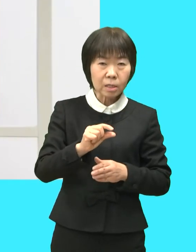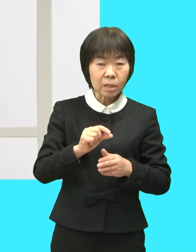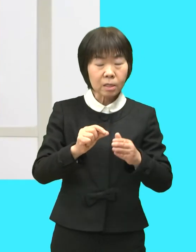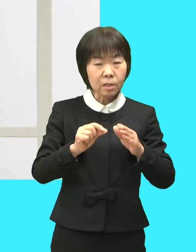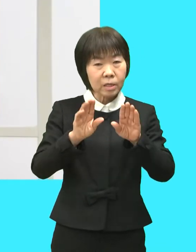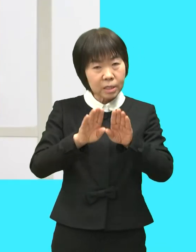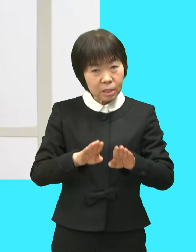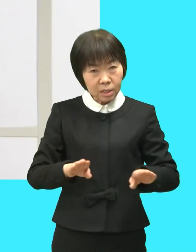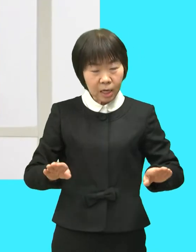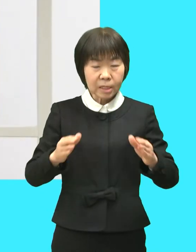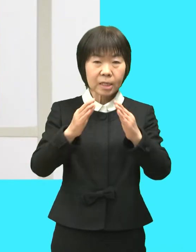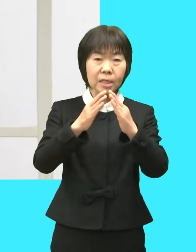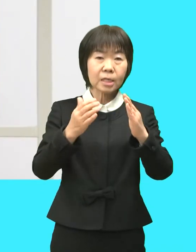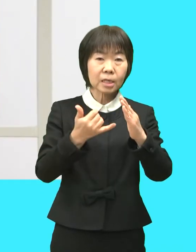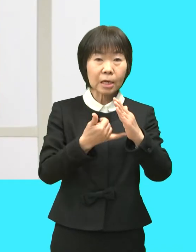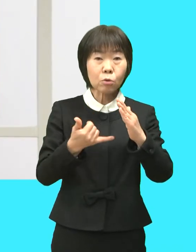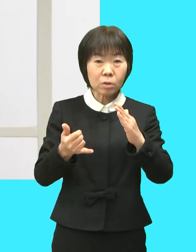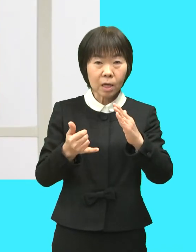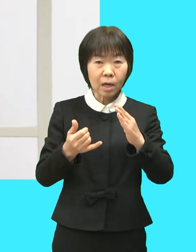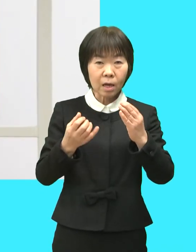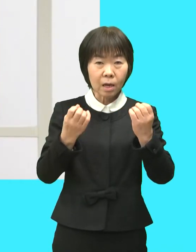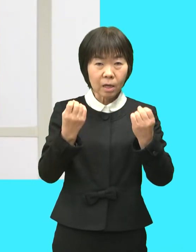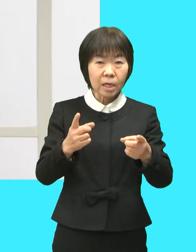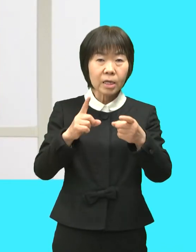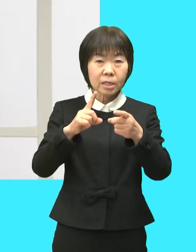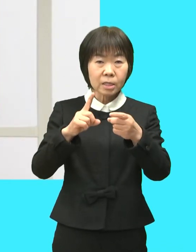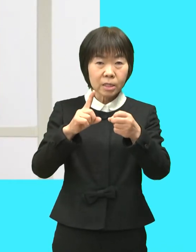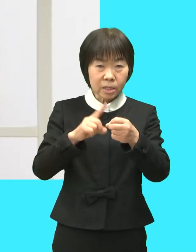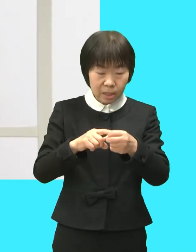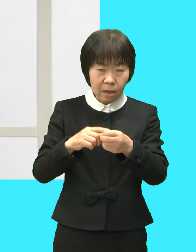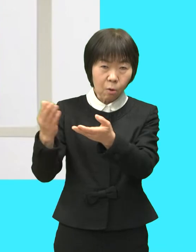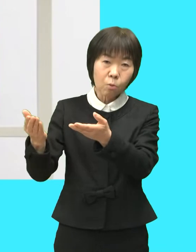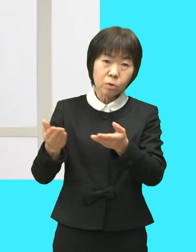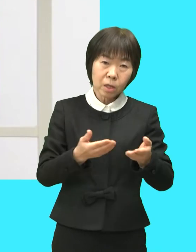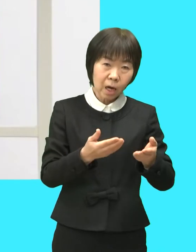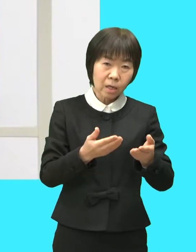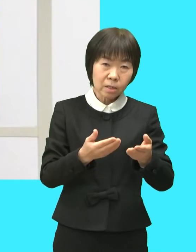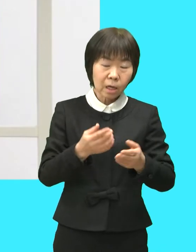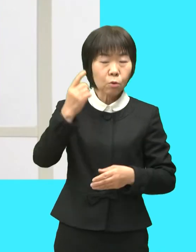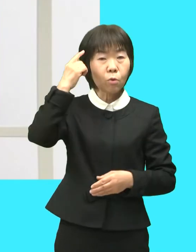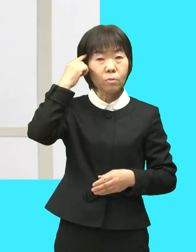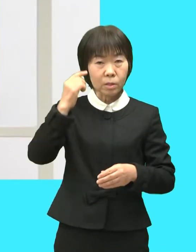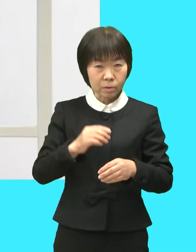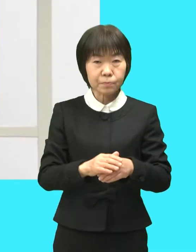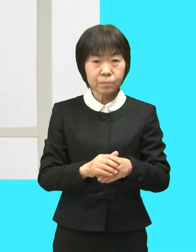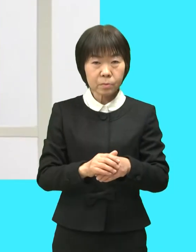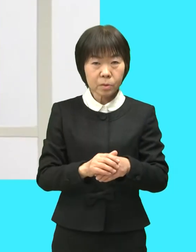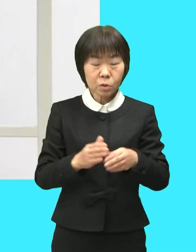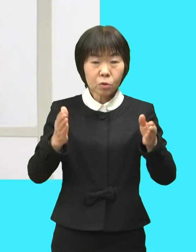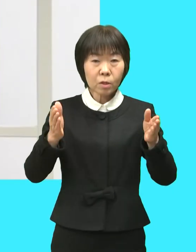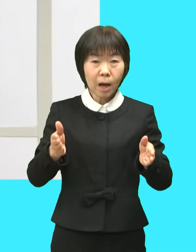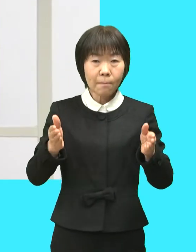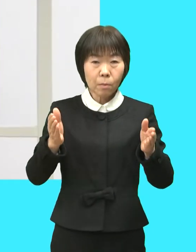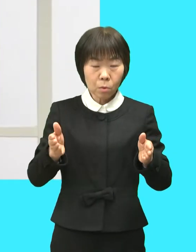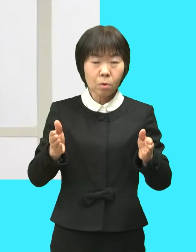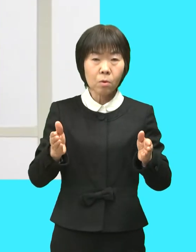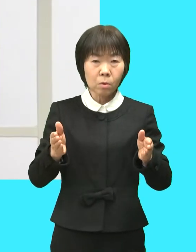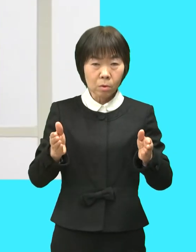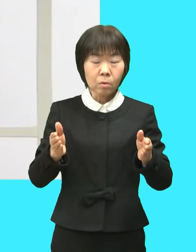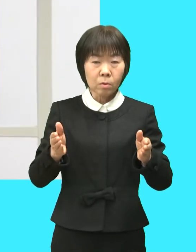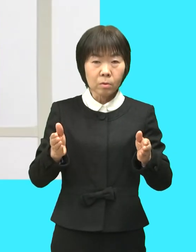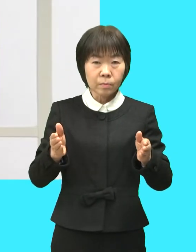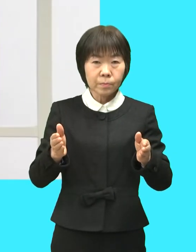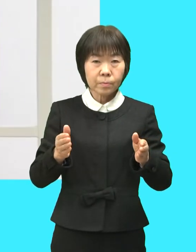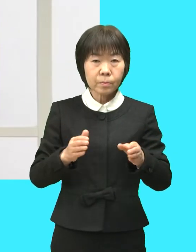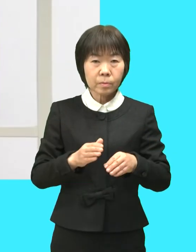にご家族で新年を迎えていただいたことかと思います。ただこの間も先ほどお話しいただきました